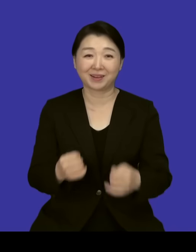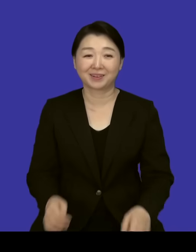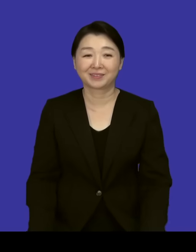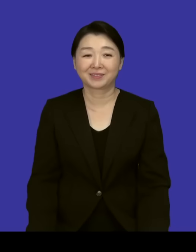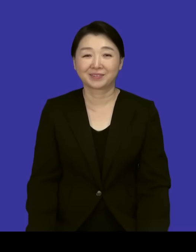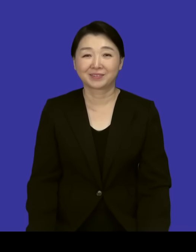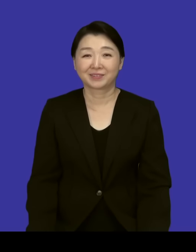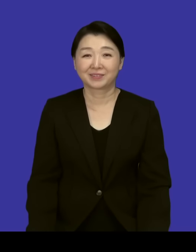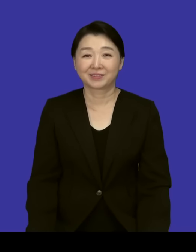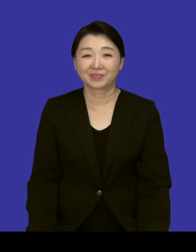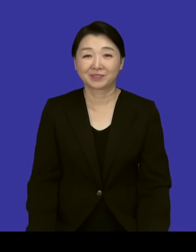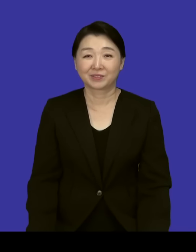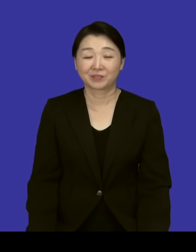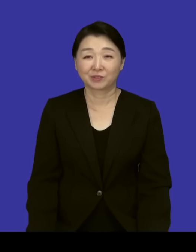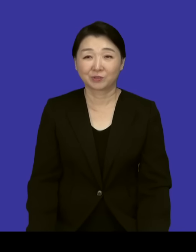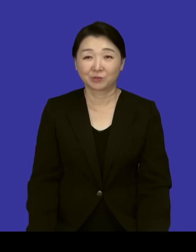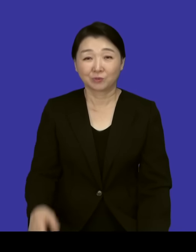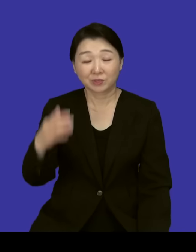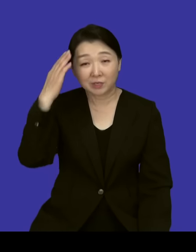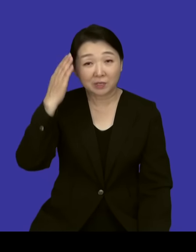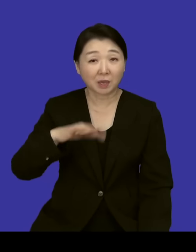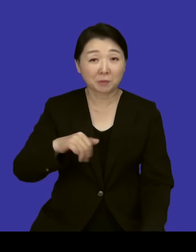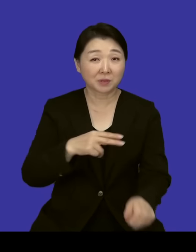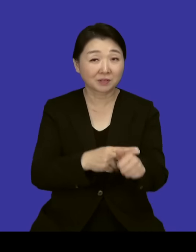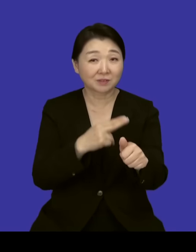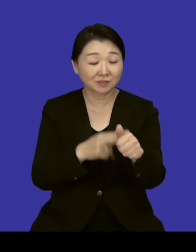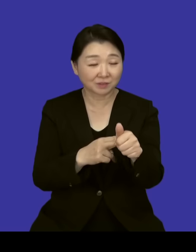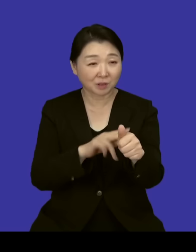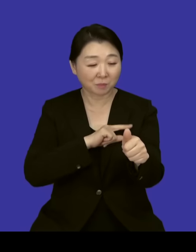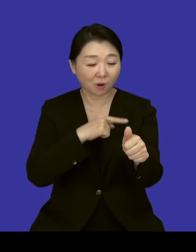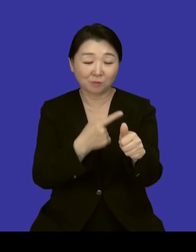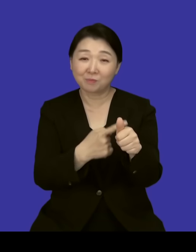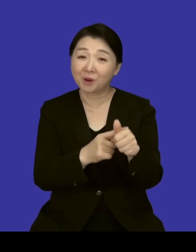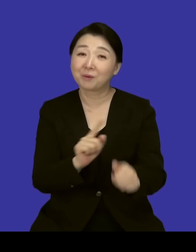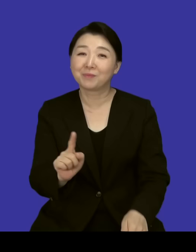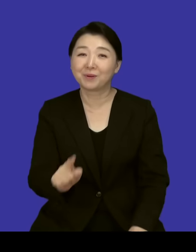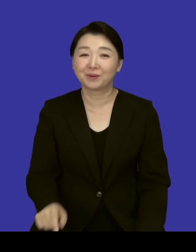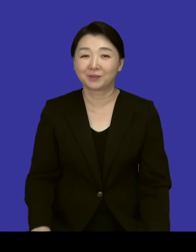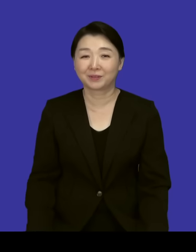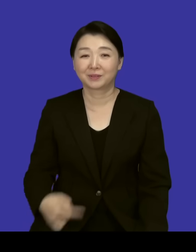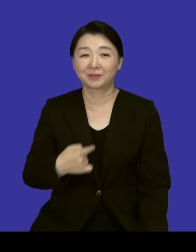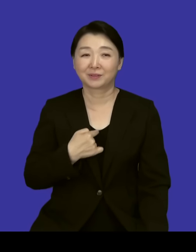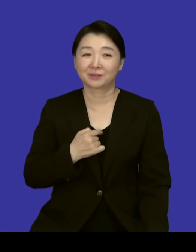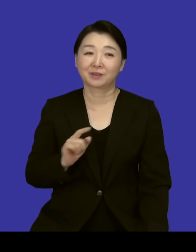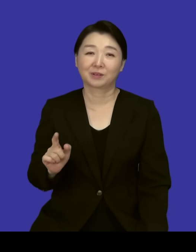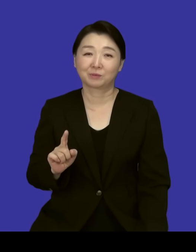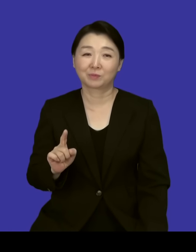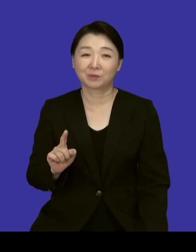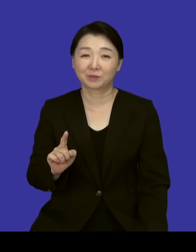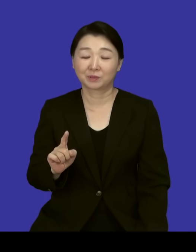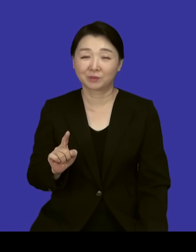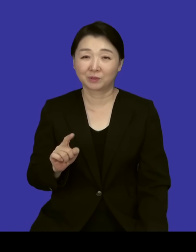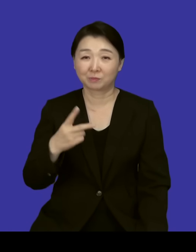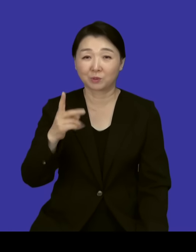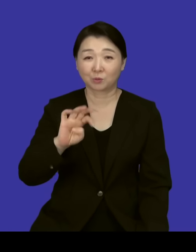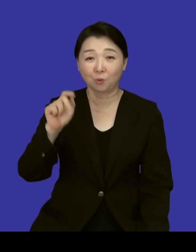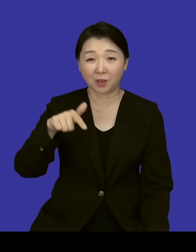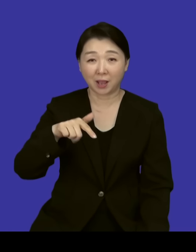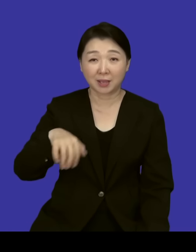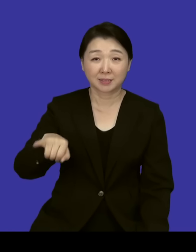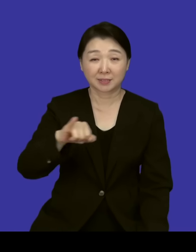하다가 이제 이렇게 동학개미의 스승이라는 별명을 갖게 되셨을까요? 그게 제가 동학개미의 스승이라는